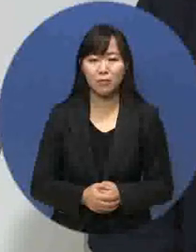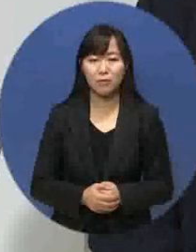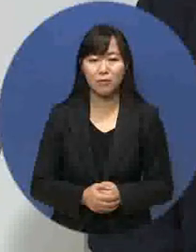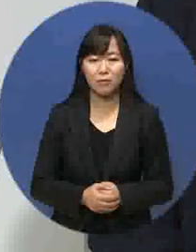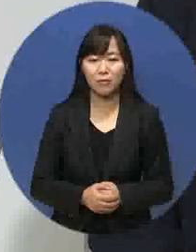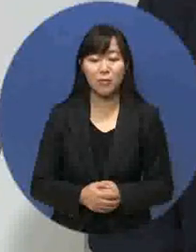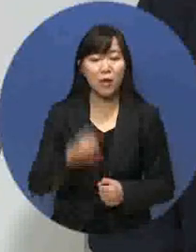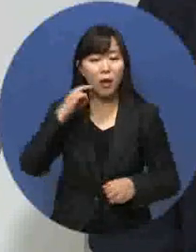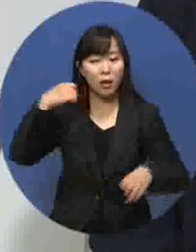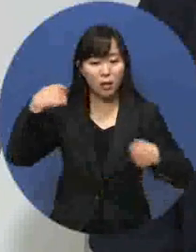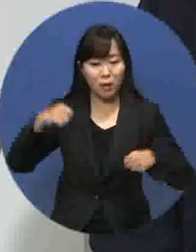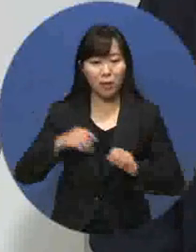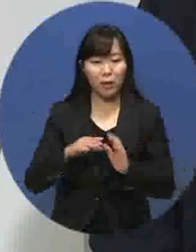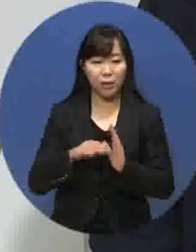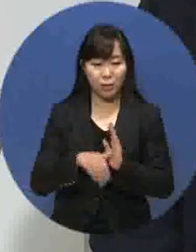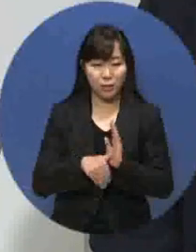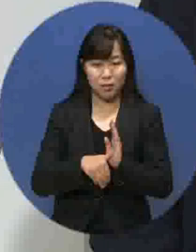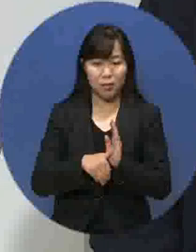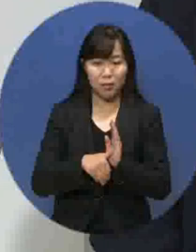연기하면서